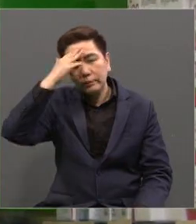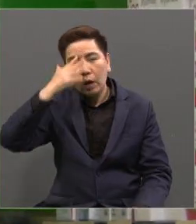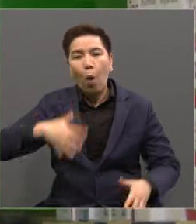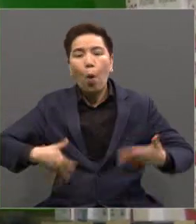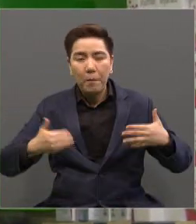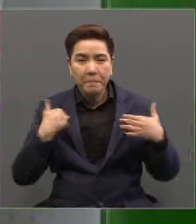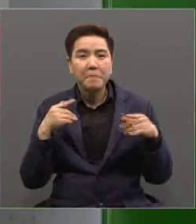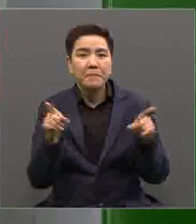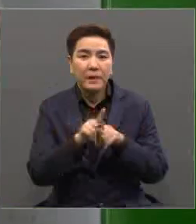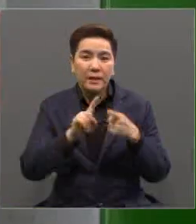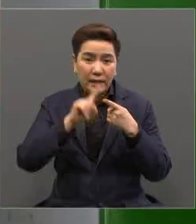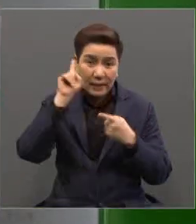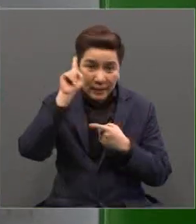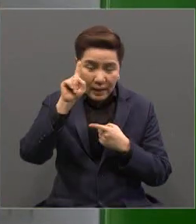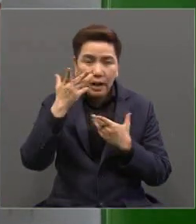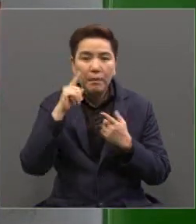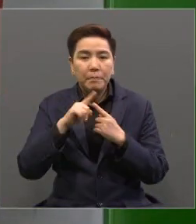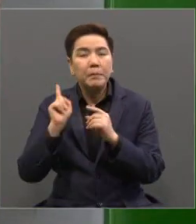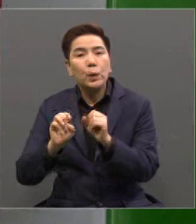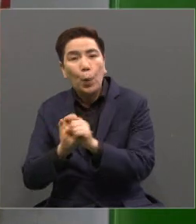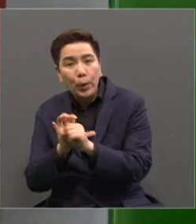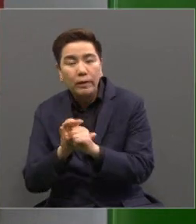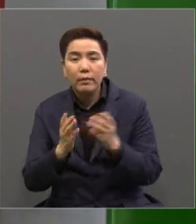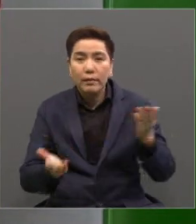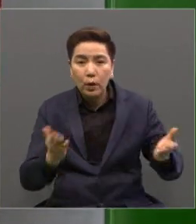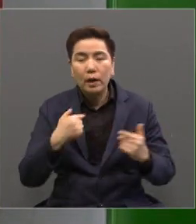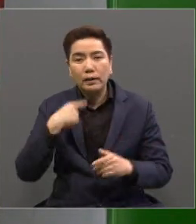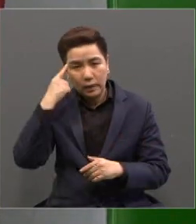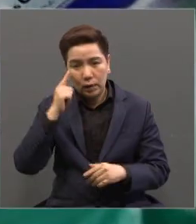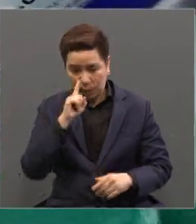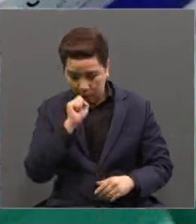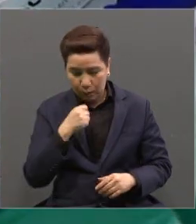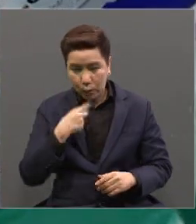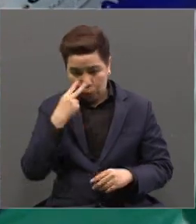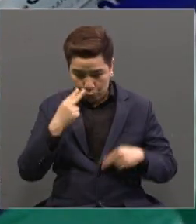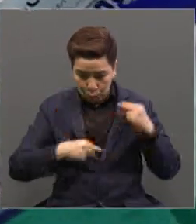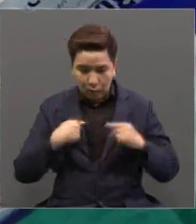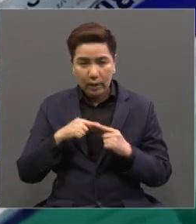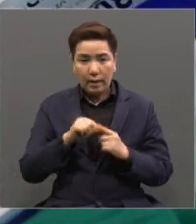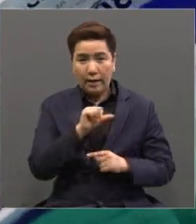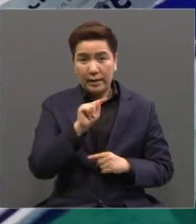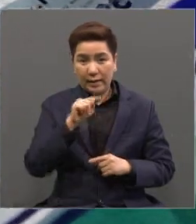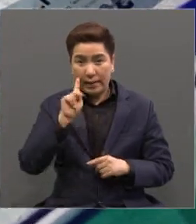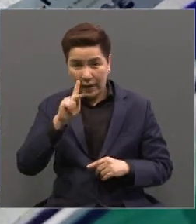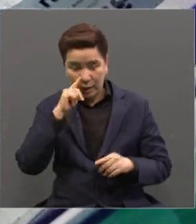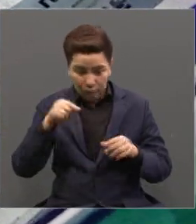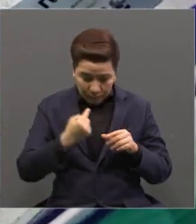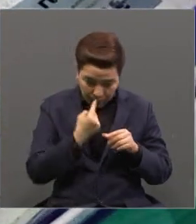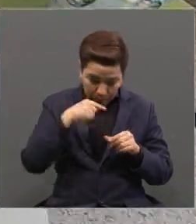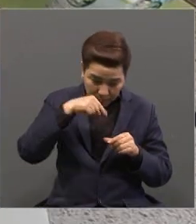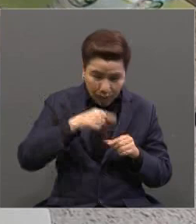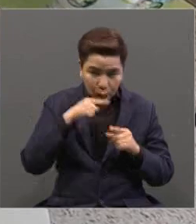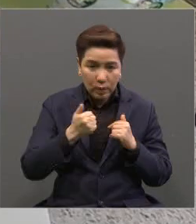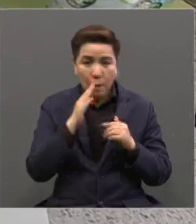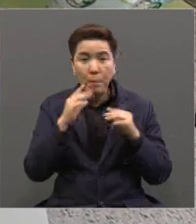ไข้ก็ได้นะคะหรือว่าอาจจะเป็นโควิดก็ได้ถ้ามีอาการก็เลยอยากจะให้ตรวจ atkนะคะและสำหรับผู้ที่อยู่